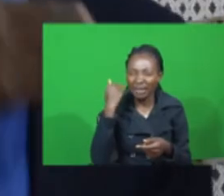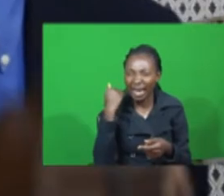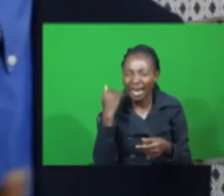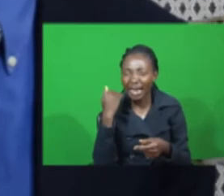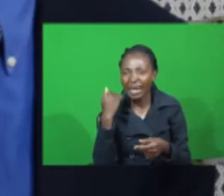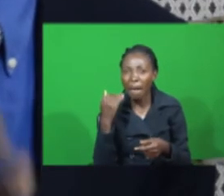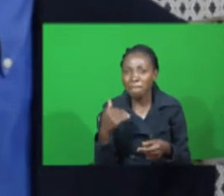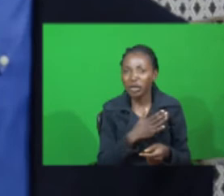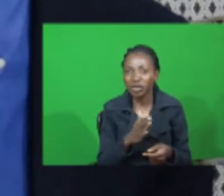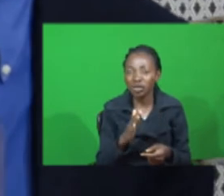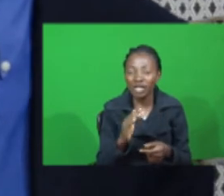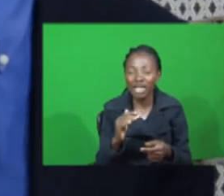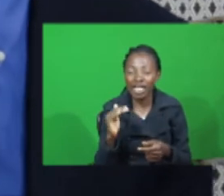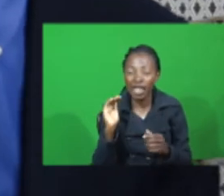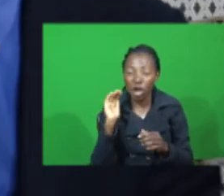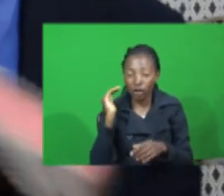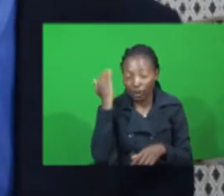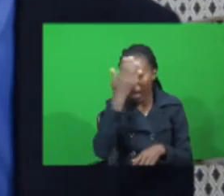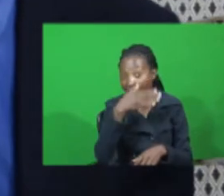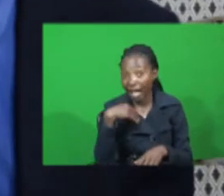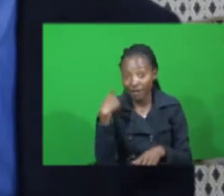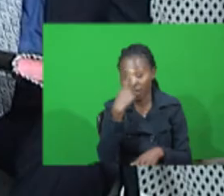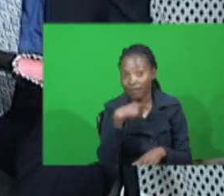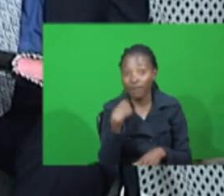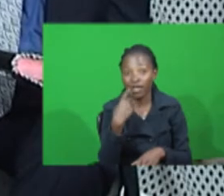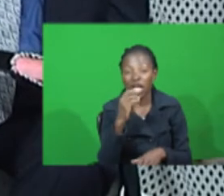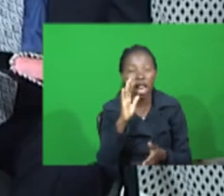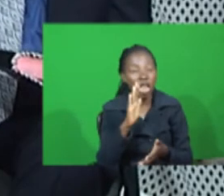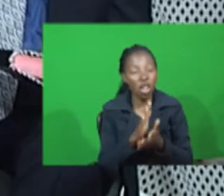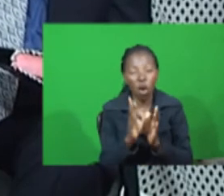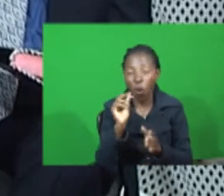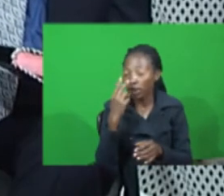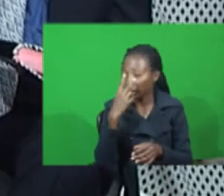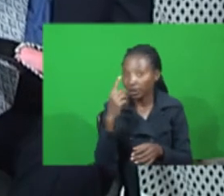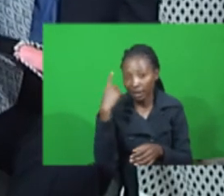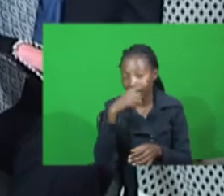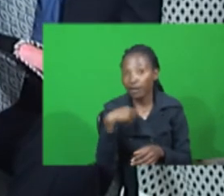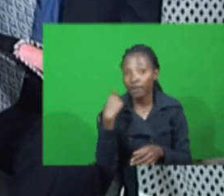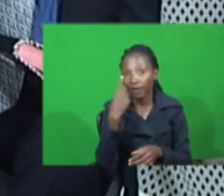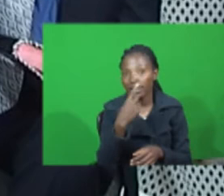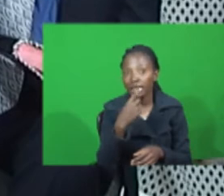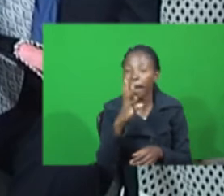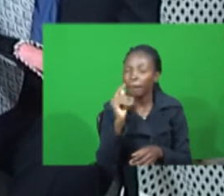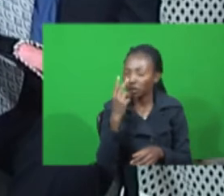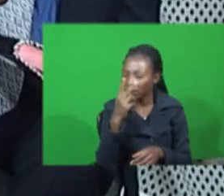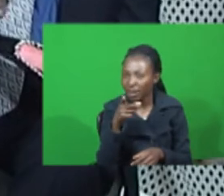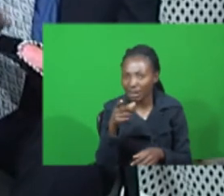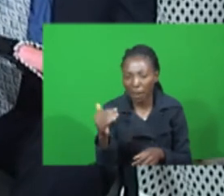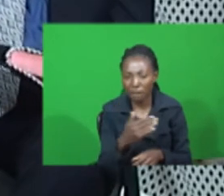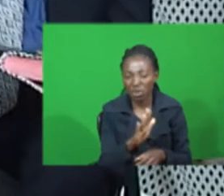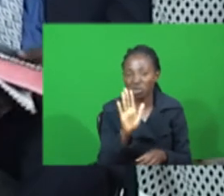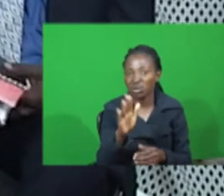nacho akagara pasaidhi penzira aivhara kufesi zvokuti munhu aone fesi yake but iyo yaibva yatoona kuti apa paita pfambe